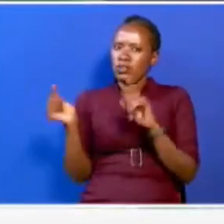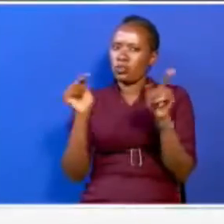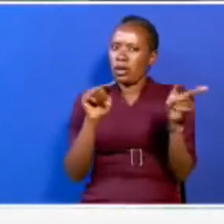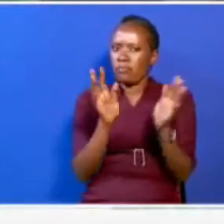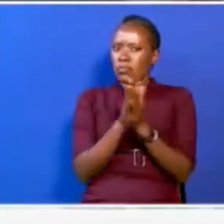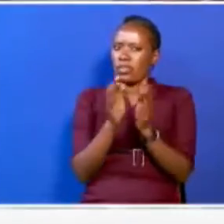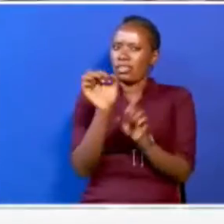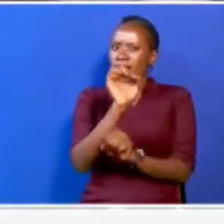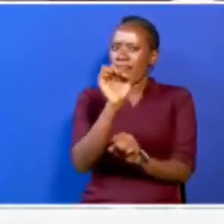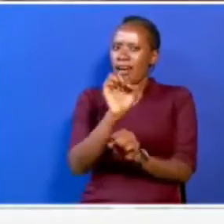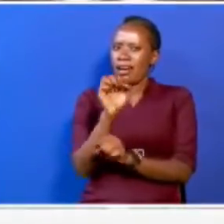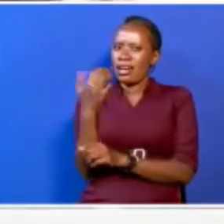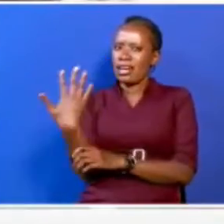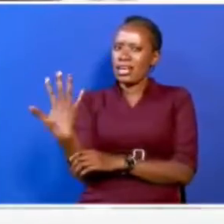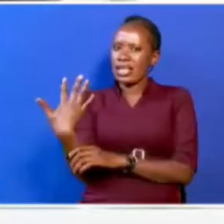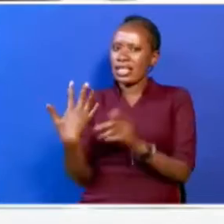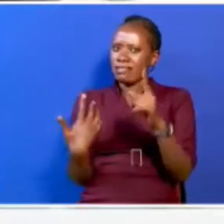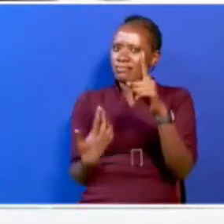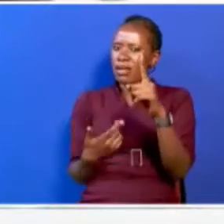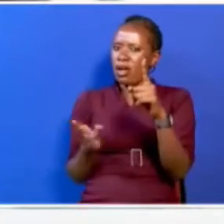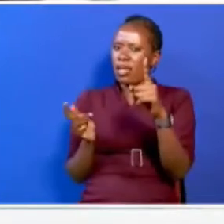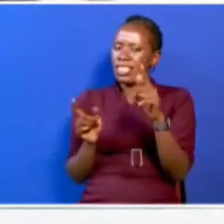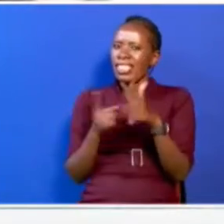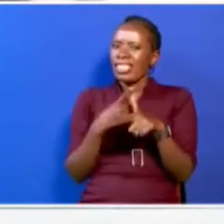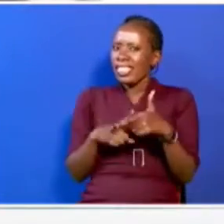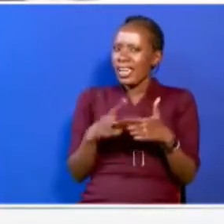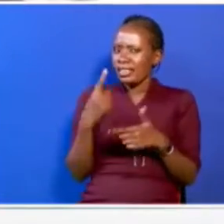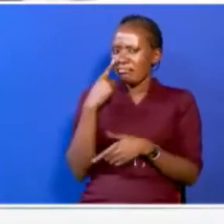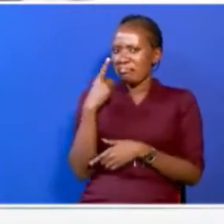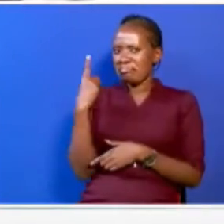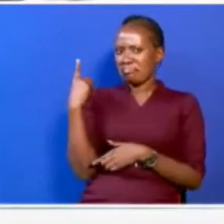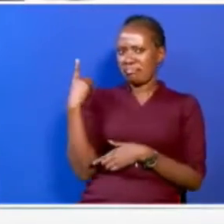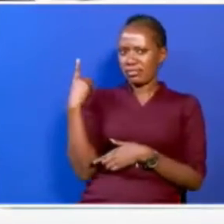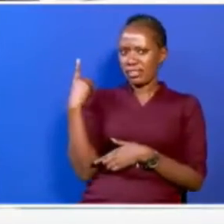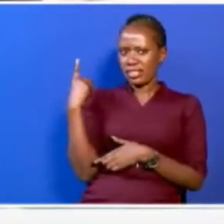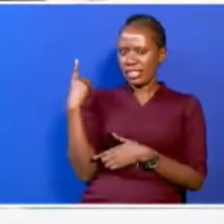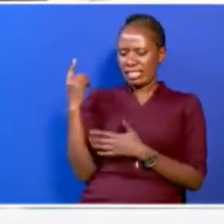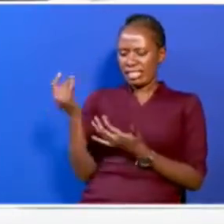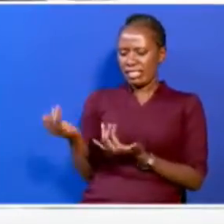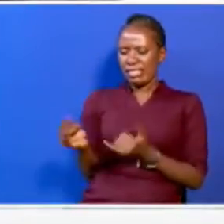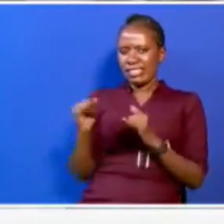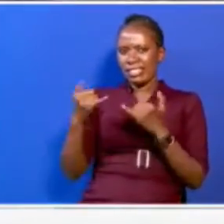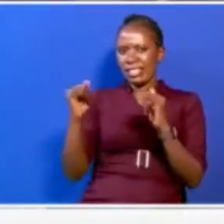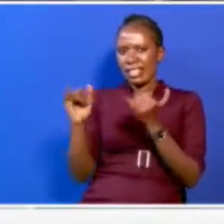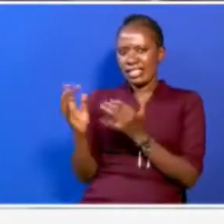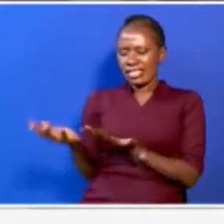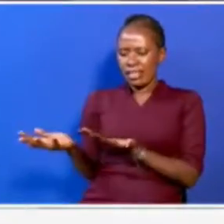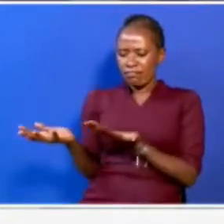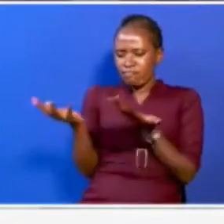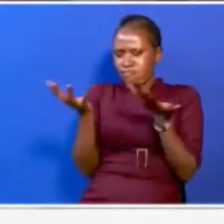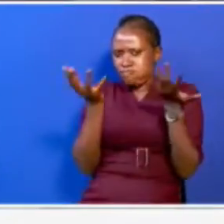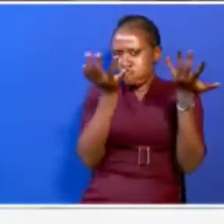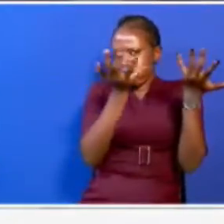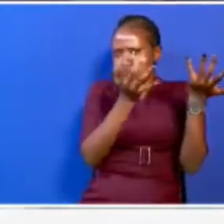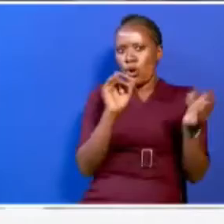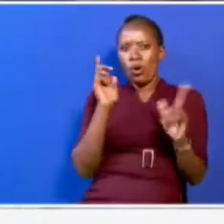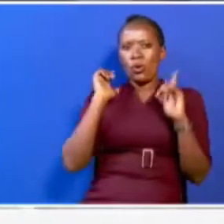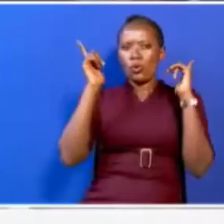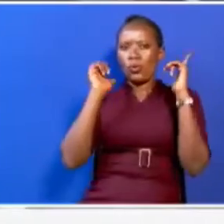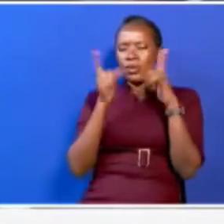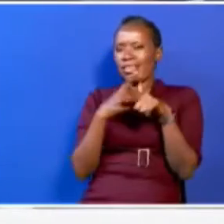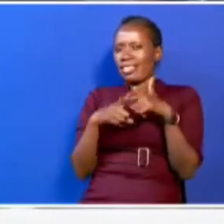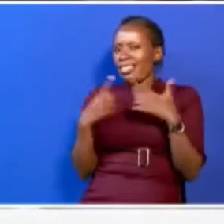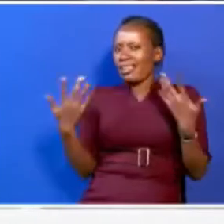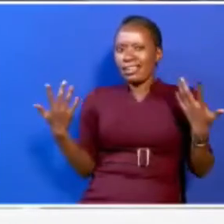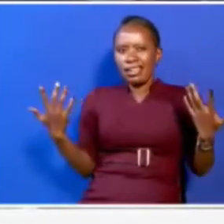unaona hapa ya crane. Hii ni crane, si lori. Wakija kuinua ile gari wakakuja na kitu kingine ya kubadilisha, lakini hawakuwa